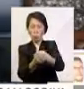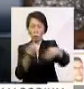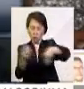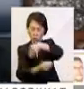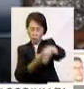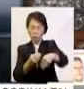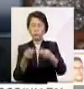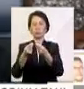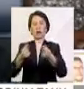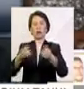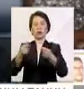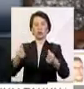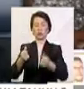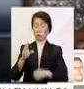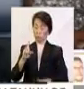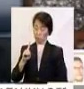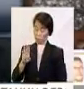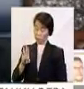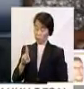di BKL ini.